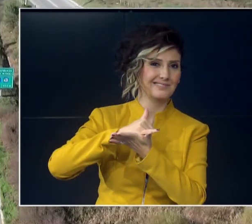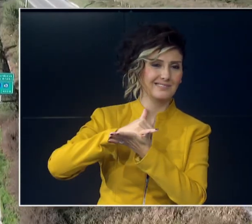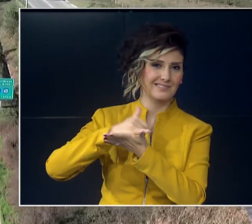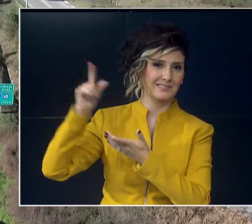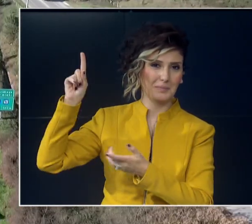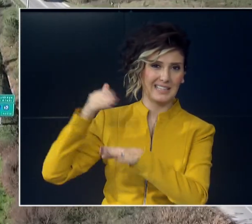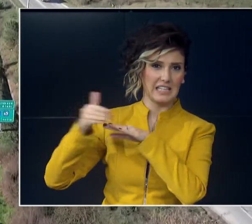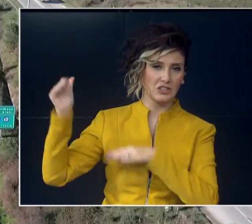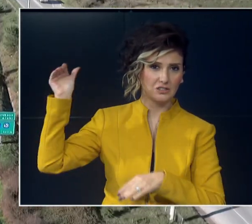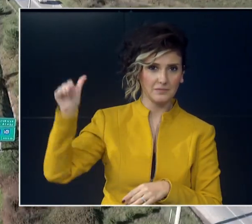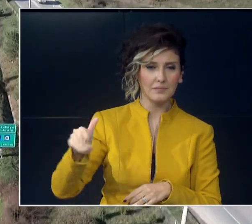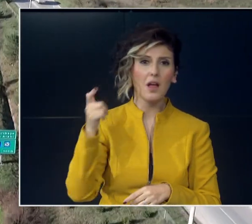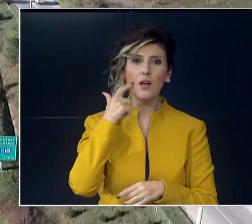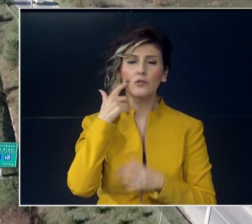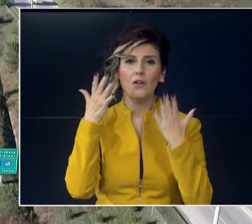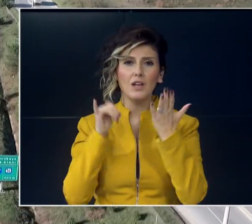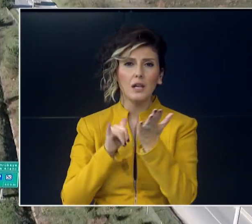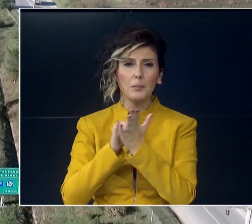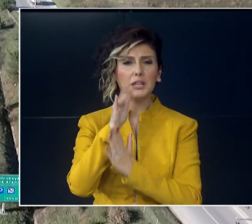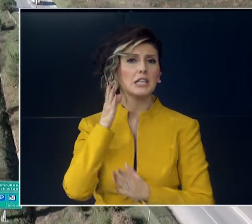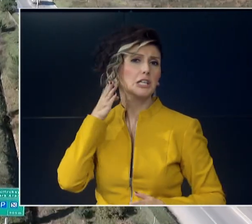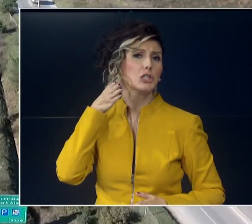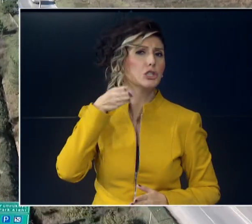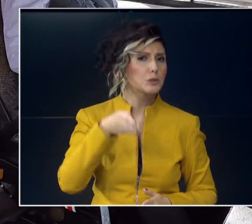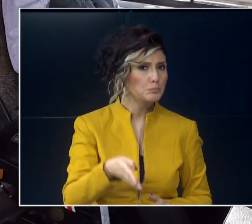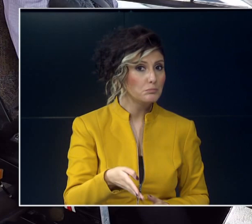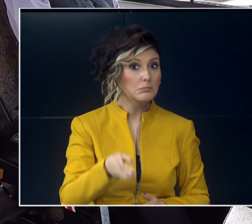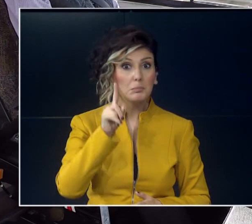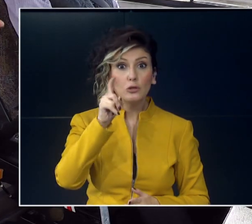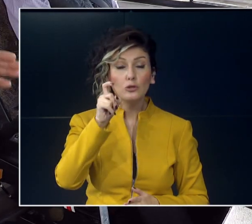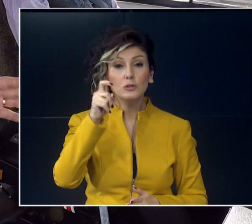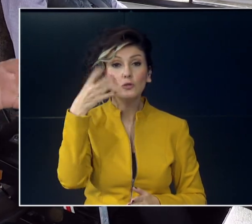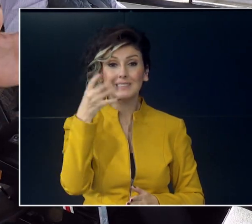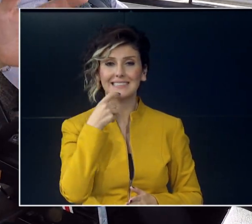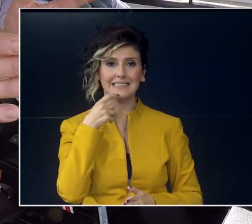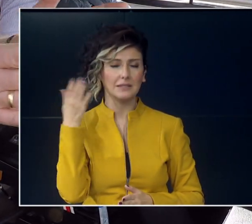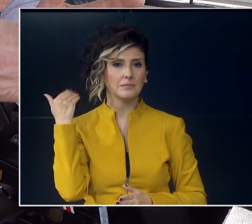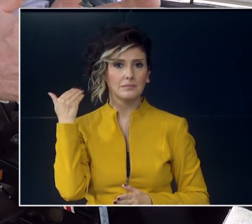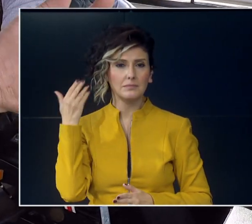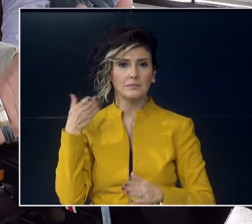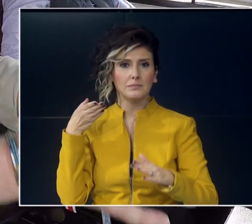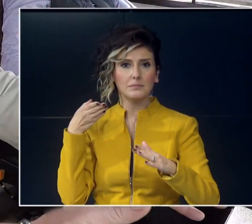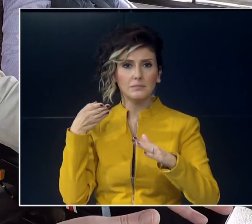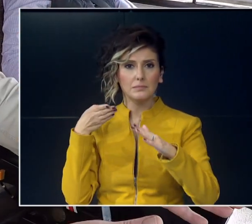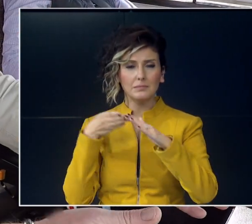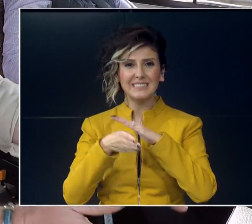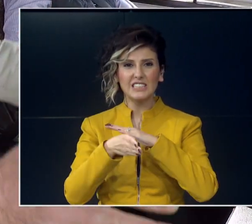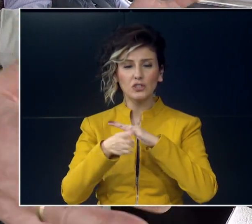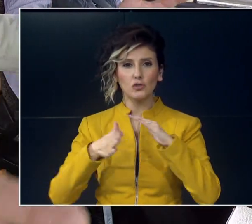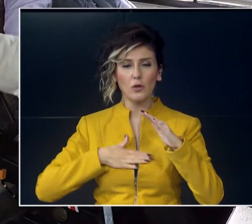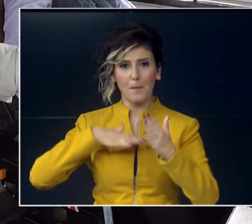uçak ile geldi. Atatürk Havalimanı'na gittik. Şimdi 94'te. Girişin önüne park